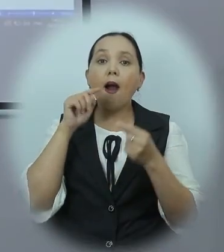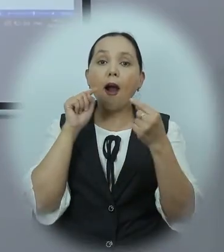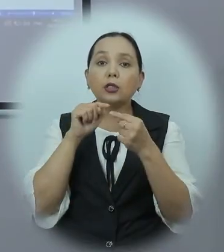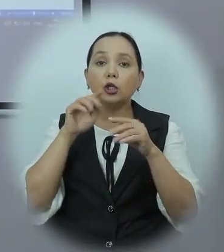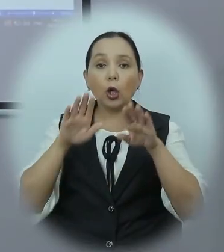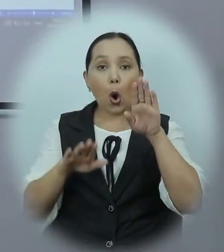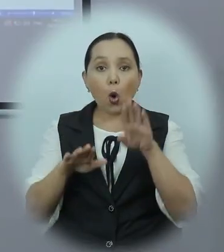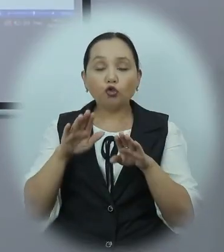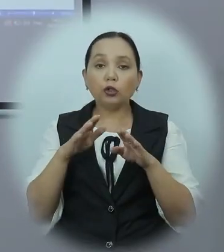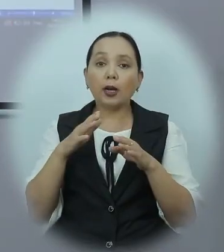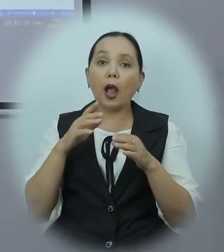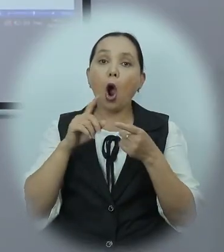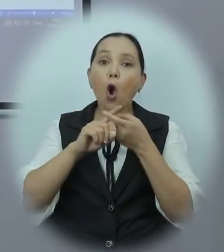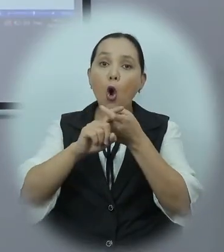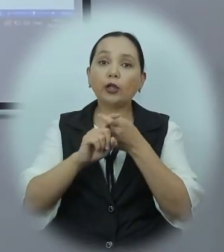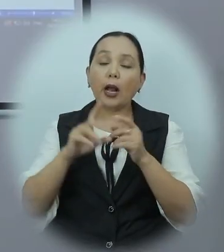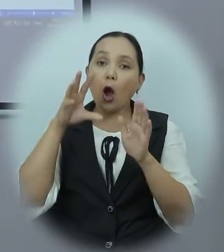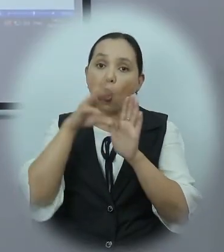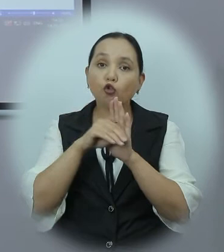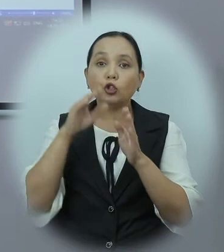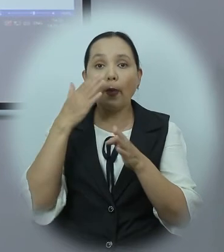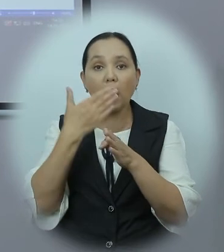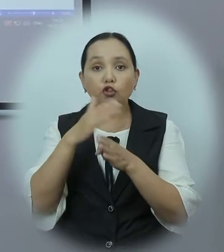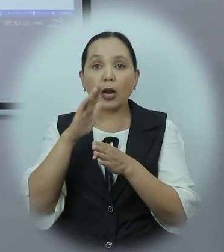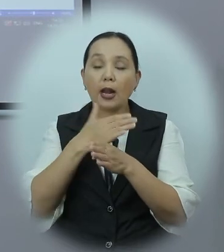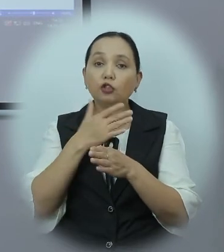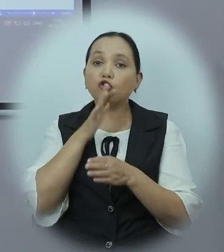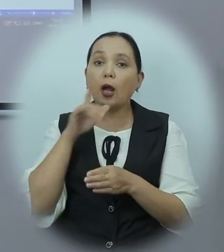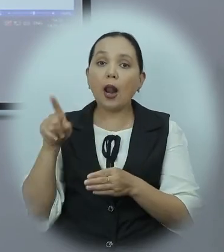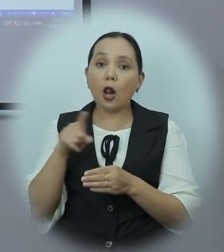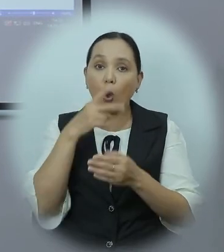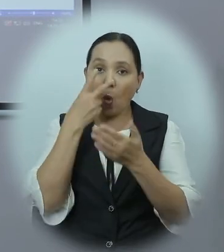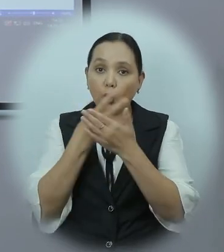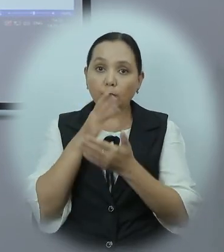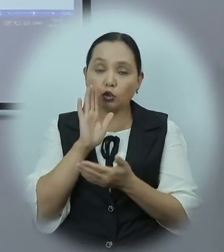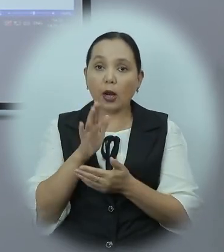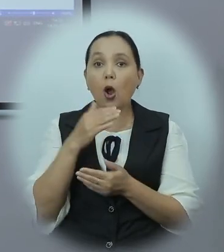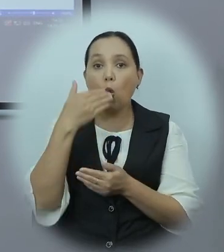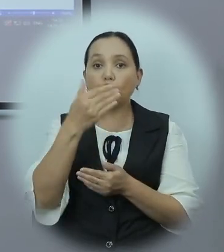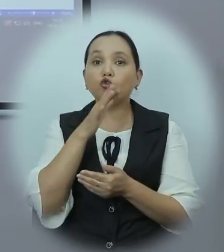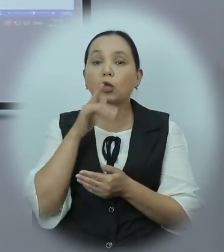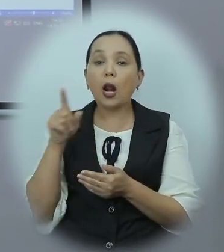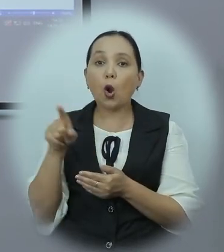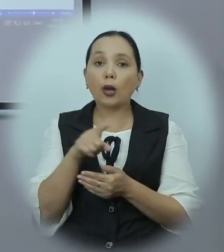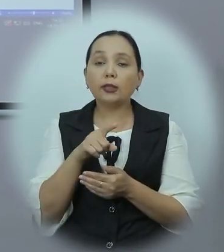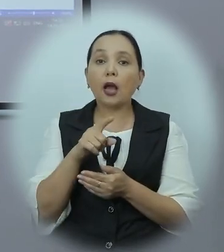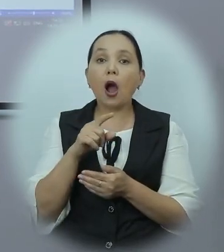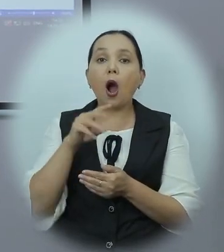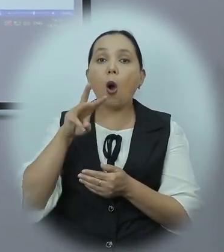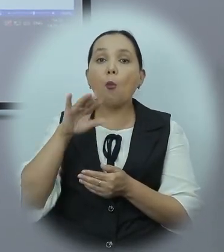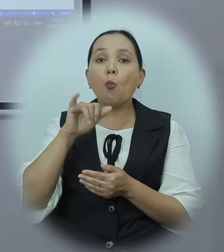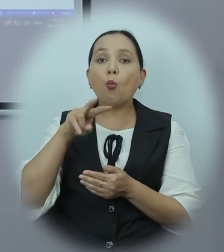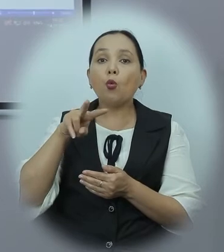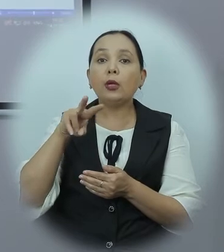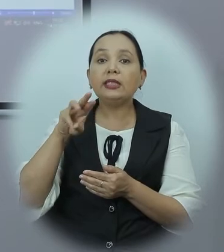qarshiliklarini o'lchash yoki kontaktlarni qo'shib ajralish jarayonlari ko'rib chiqiladi va bu jarayonda